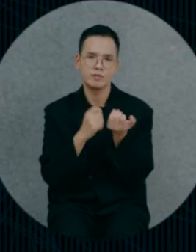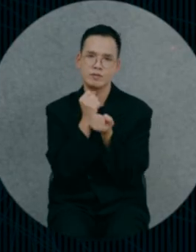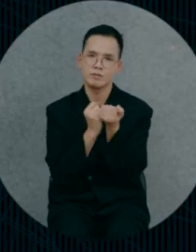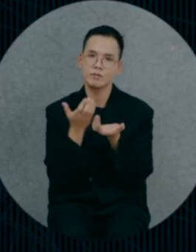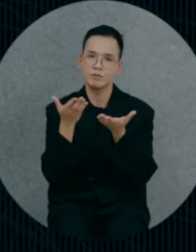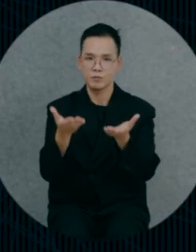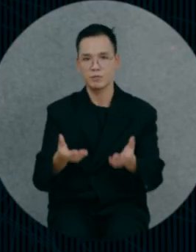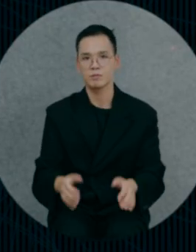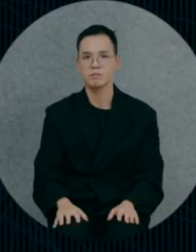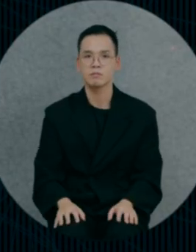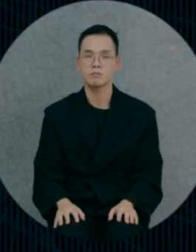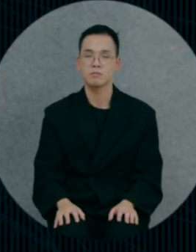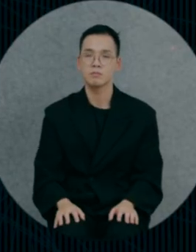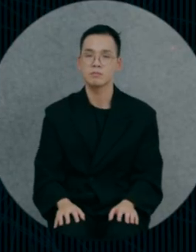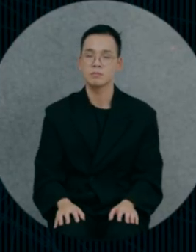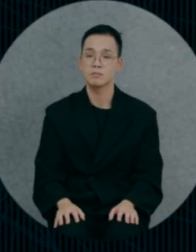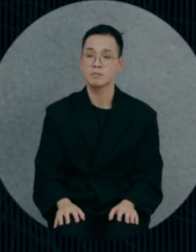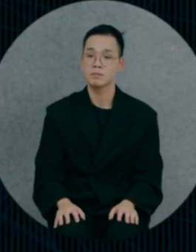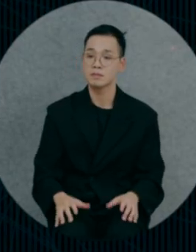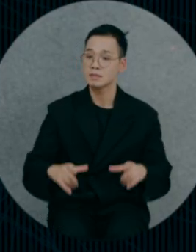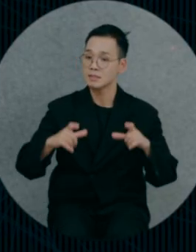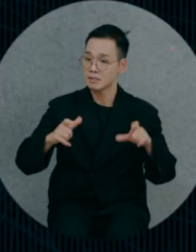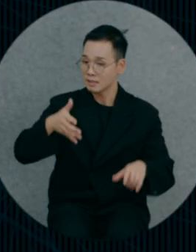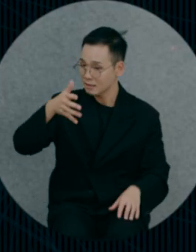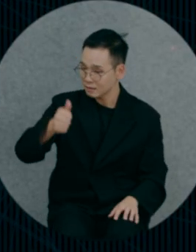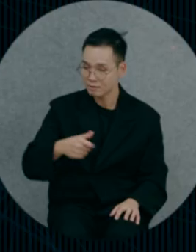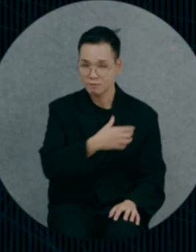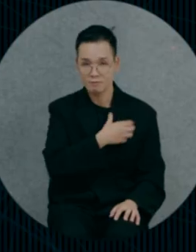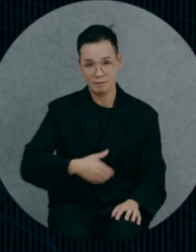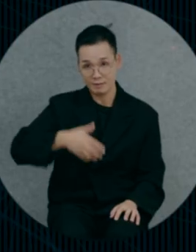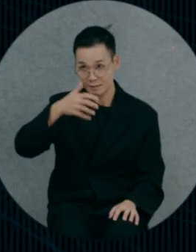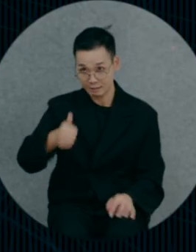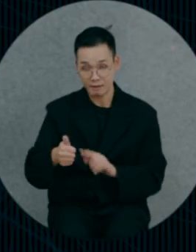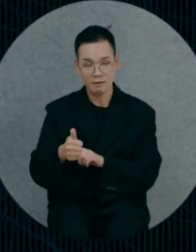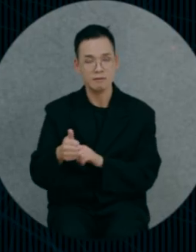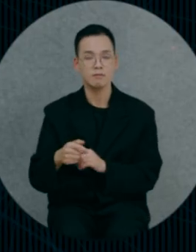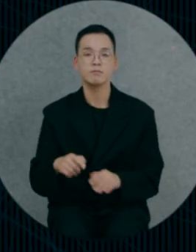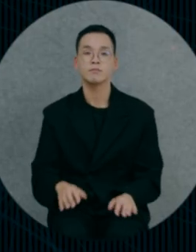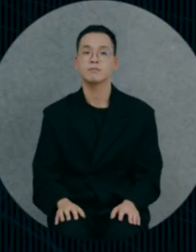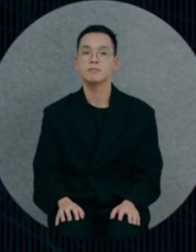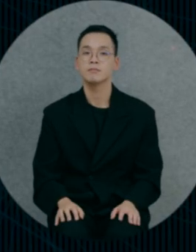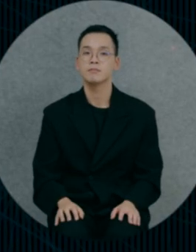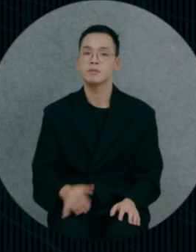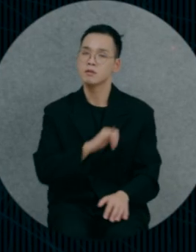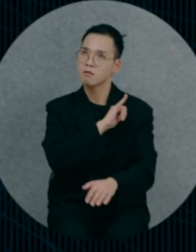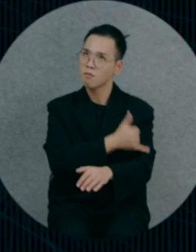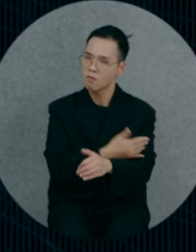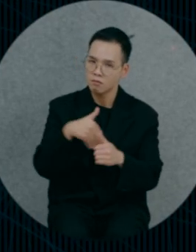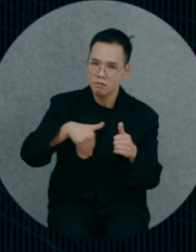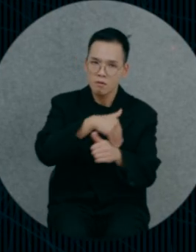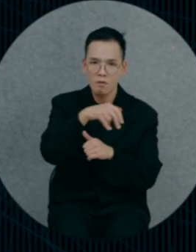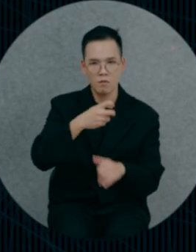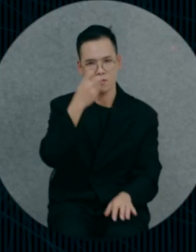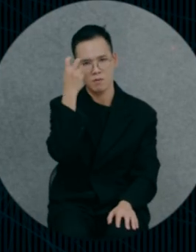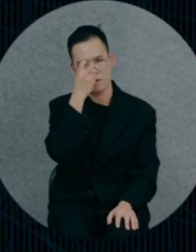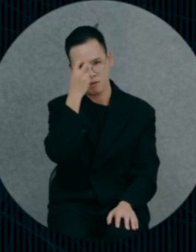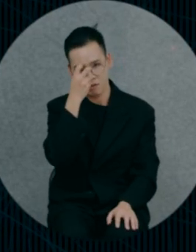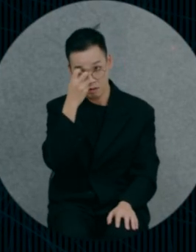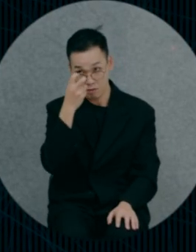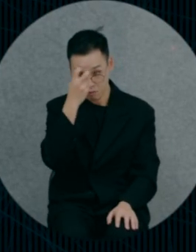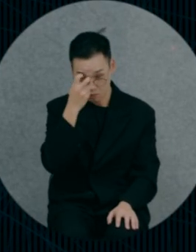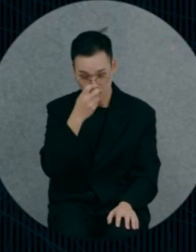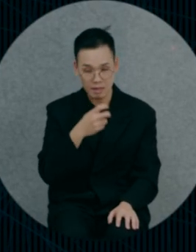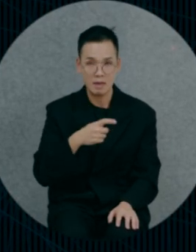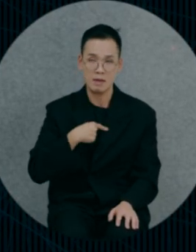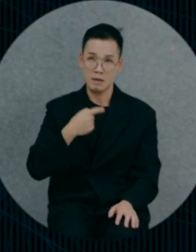있게 할 것, 군수 및 광역지자체장에 대하여 인권 상황을 정기적으로